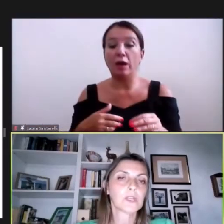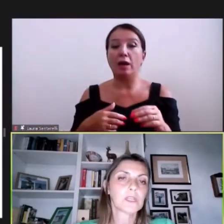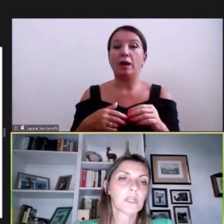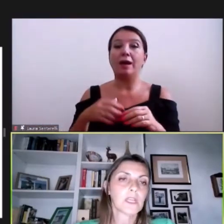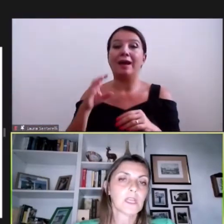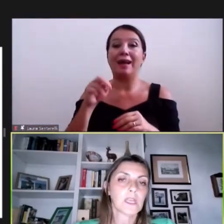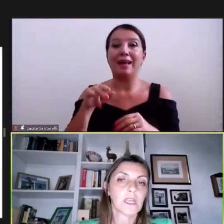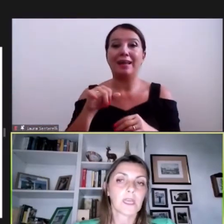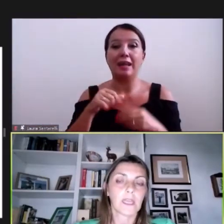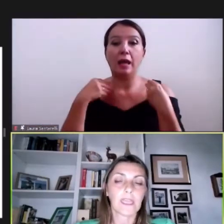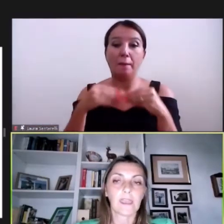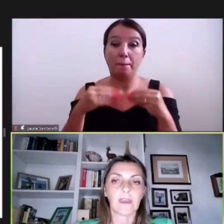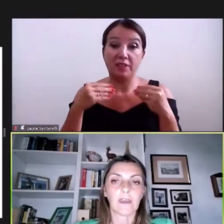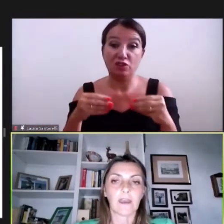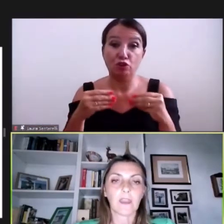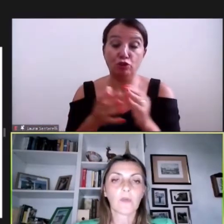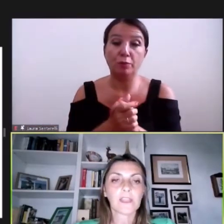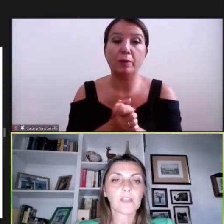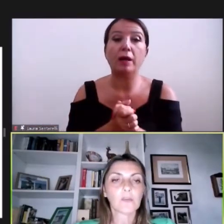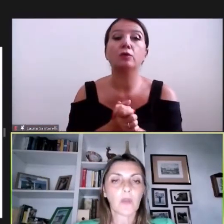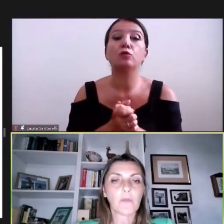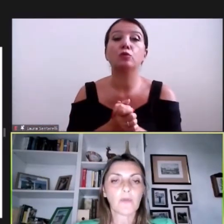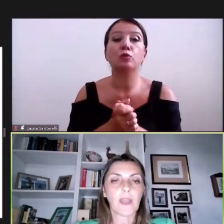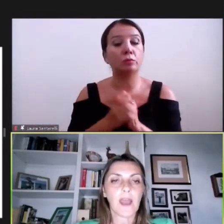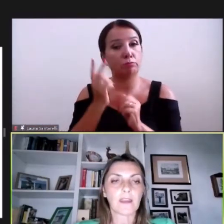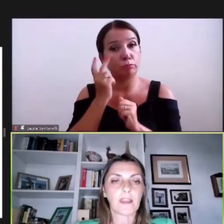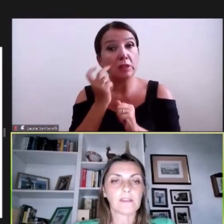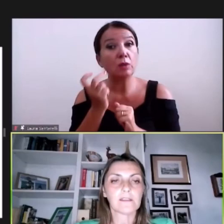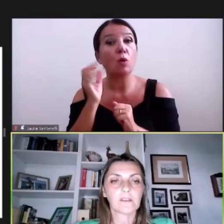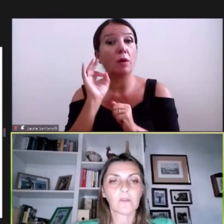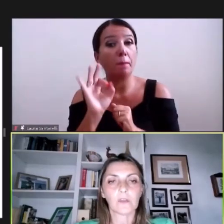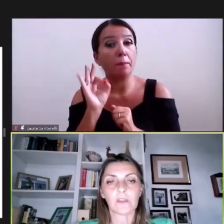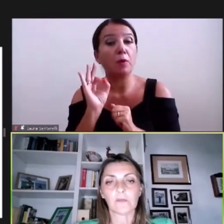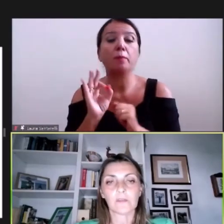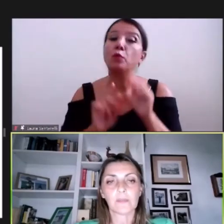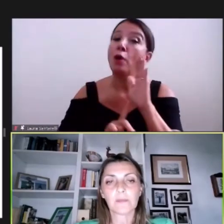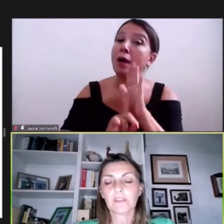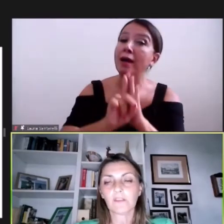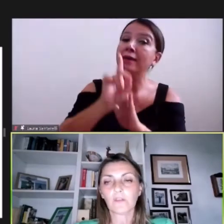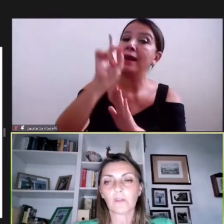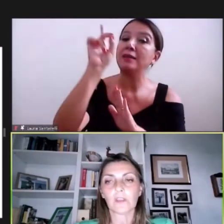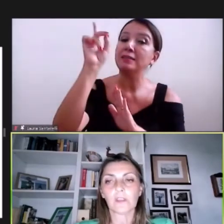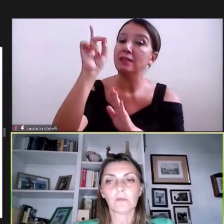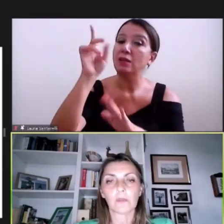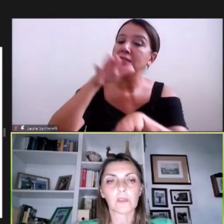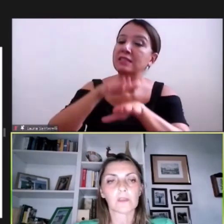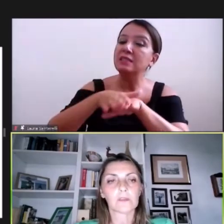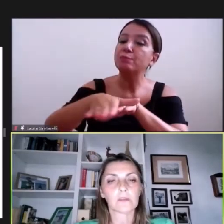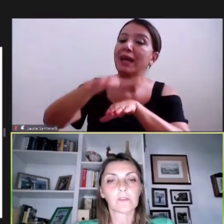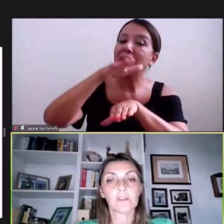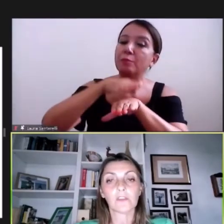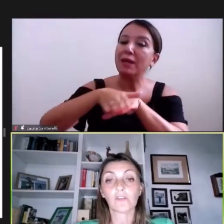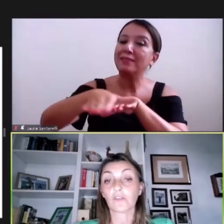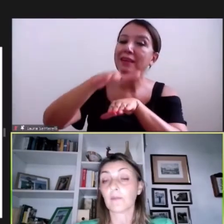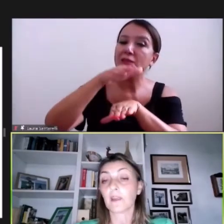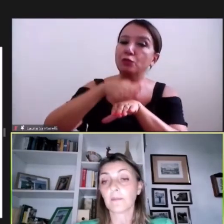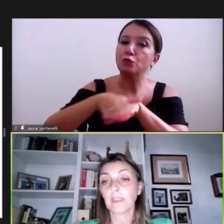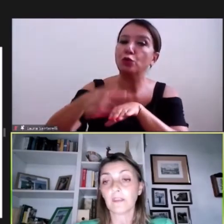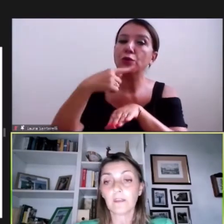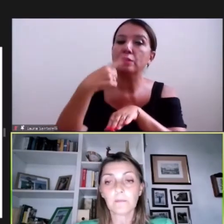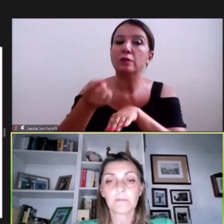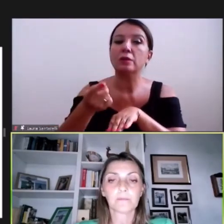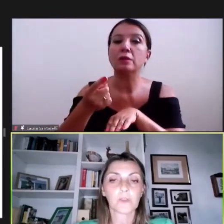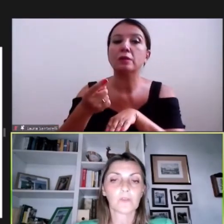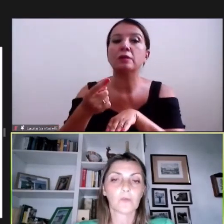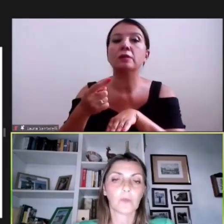partecipato, che ha riguardato proprio la realizzazione, una sperimentazione di un cosiddetto smart